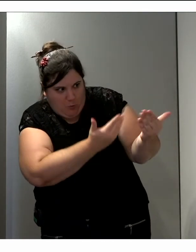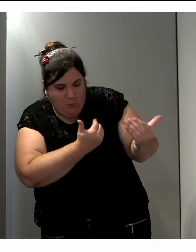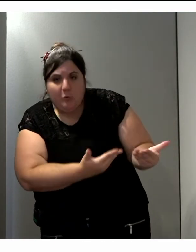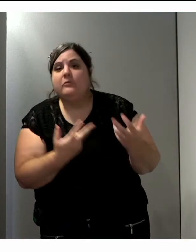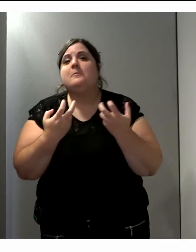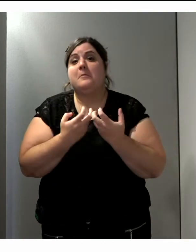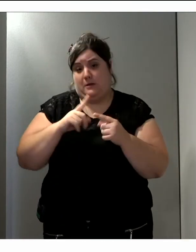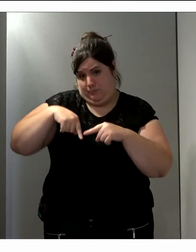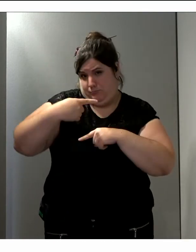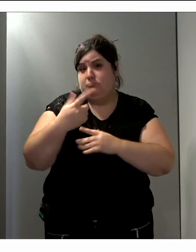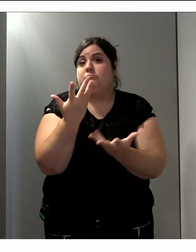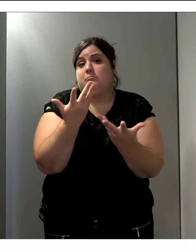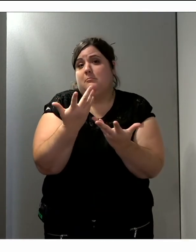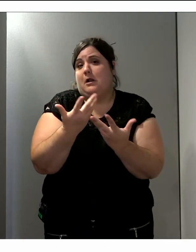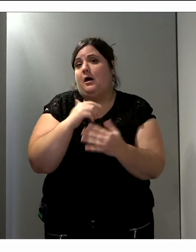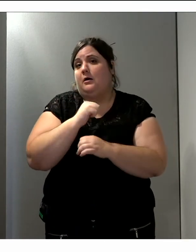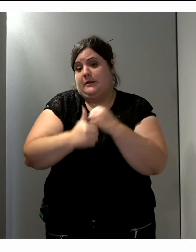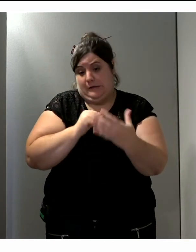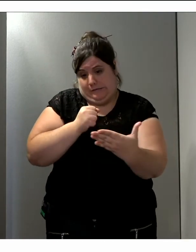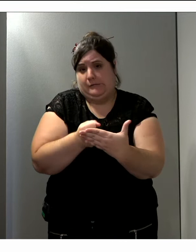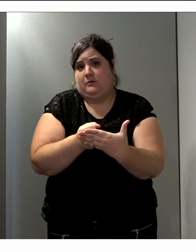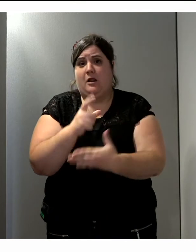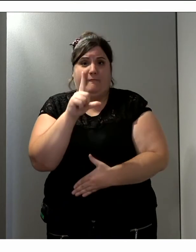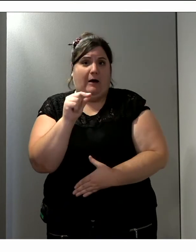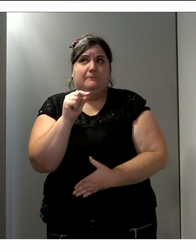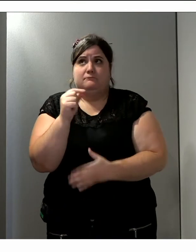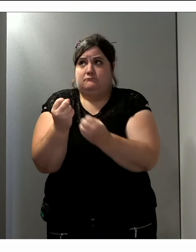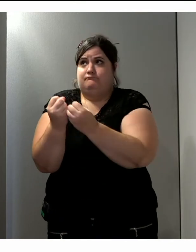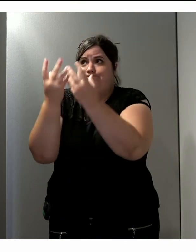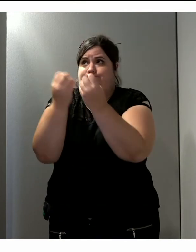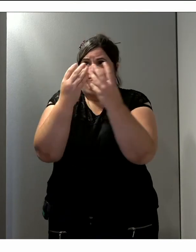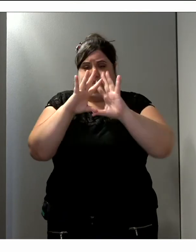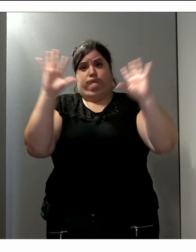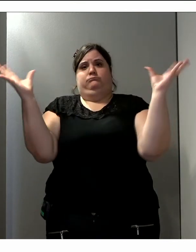de structures d'ici la fin de l'année. On a aussi saisi